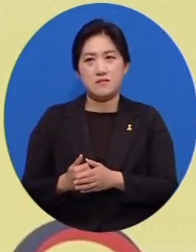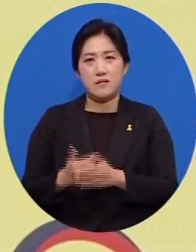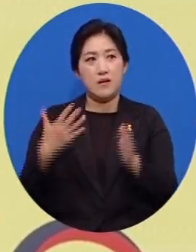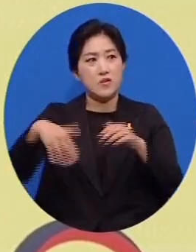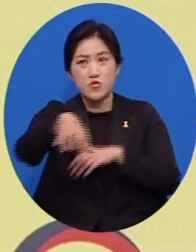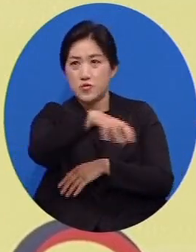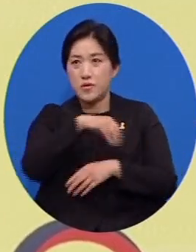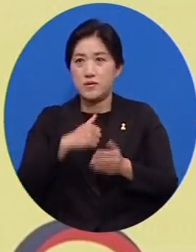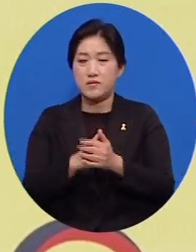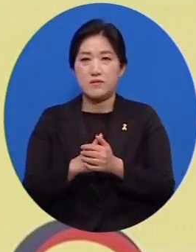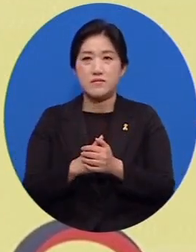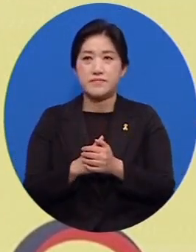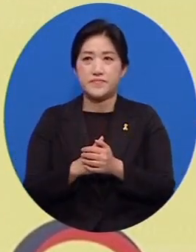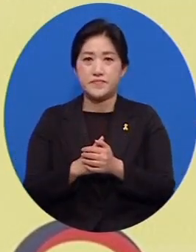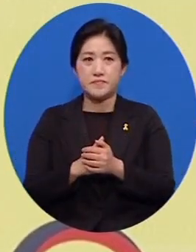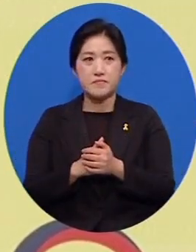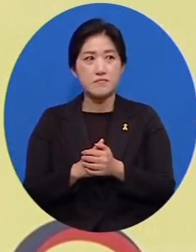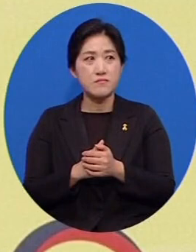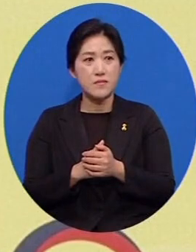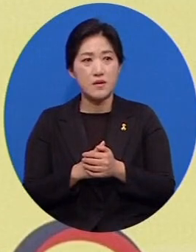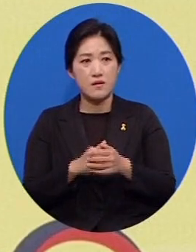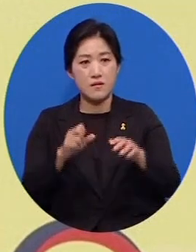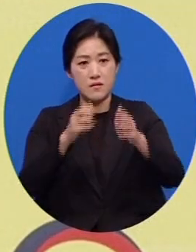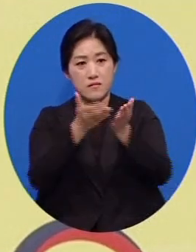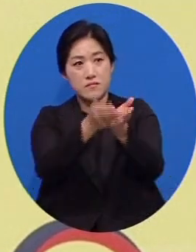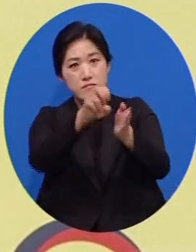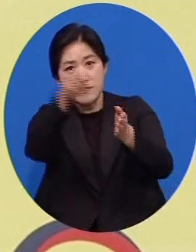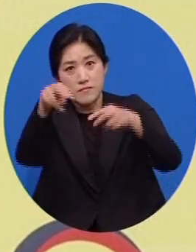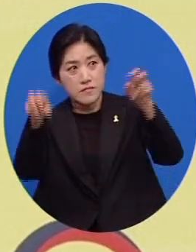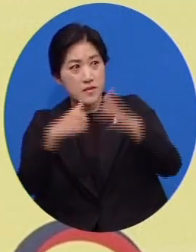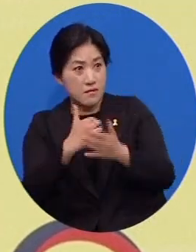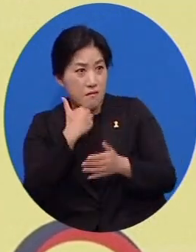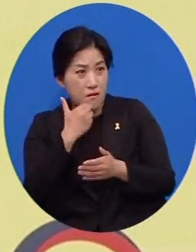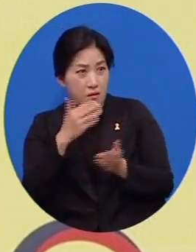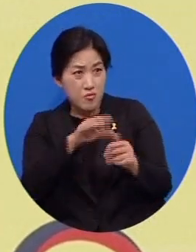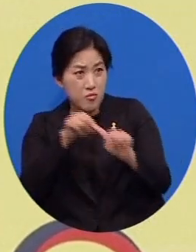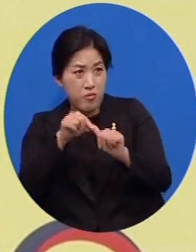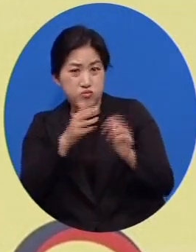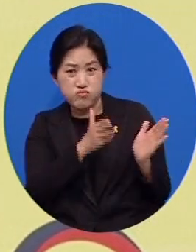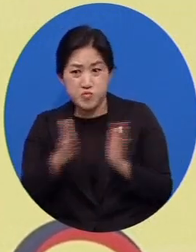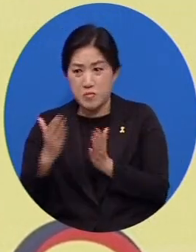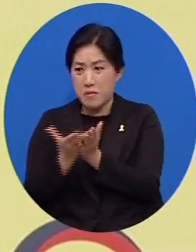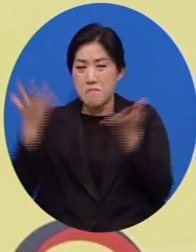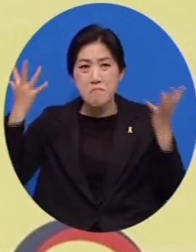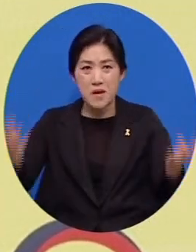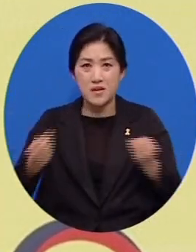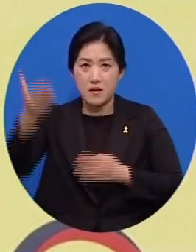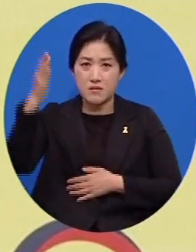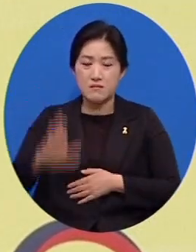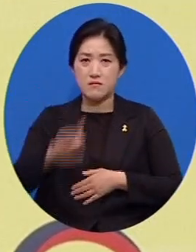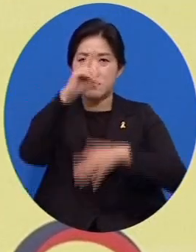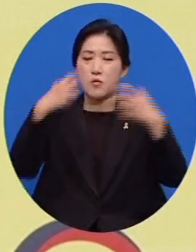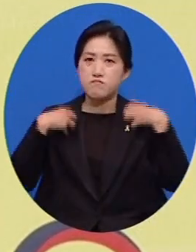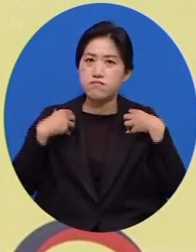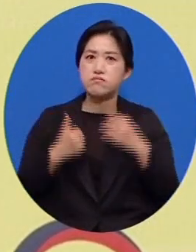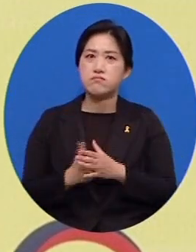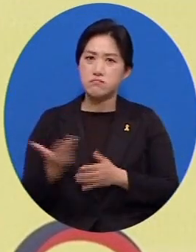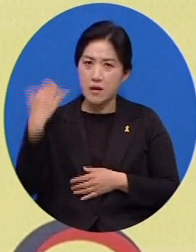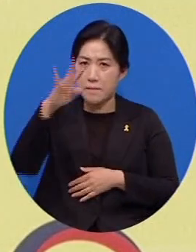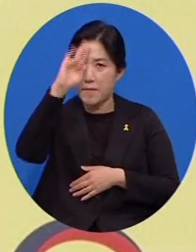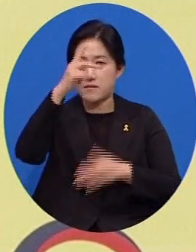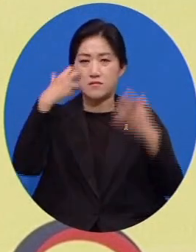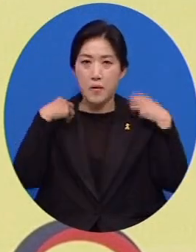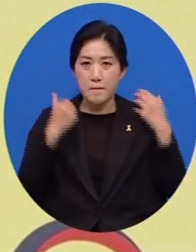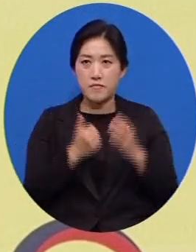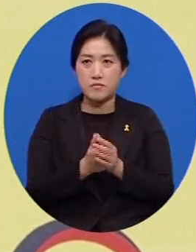주변에서 우리 아이들이 탈출하기만을 기다리던 배들도 많았습니다. 그런데 정부는 우리 아이들의